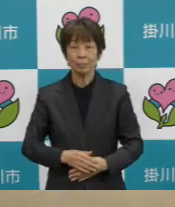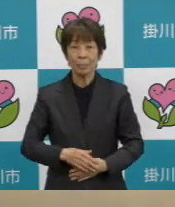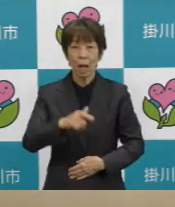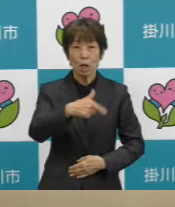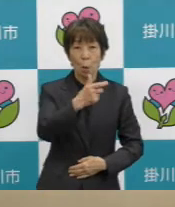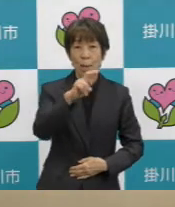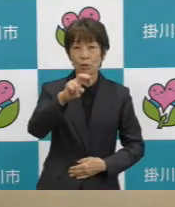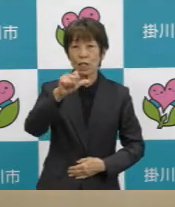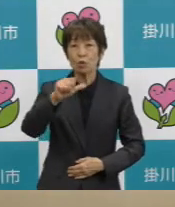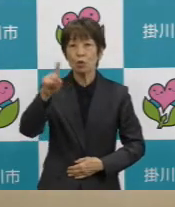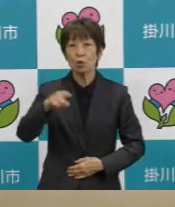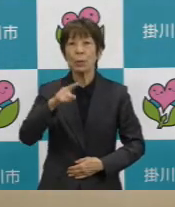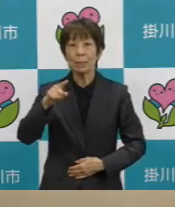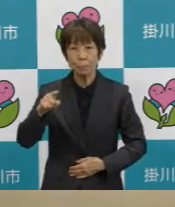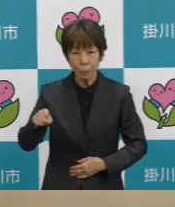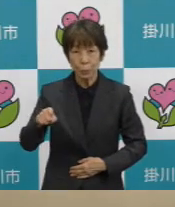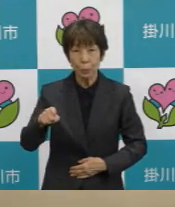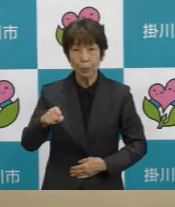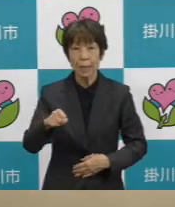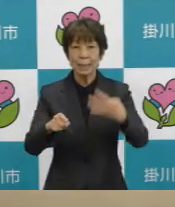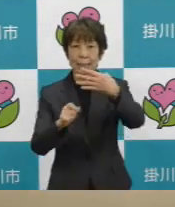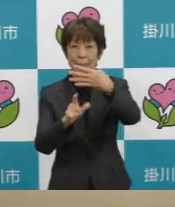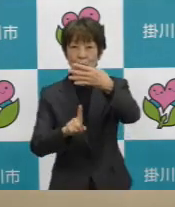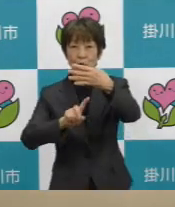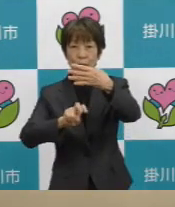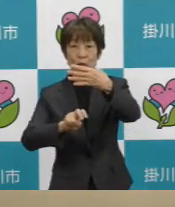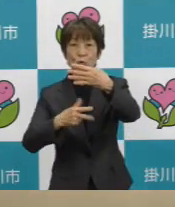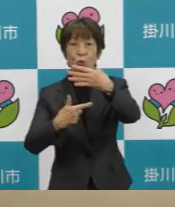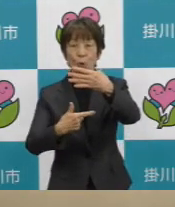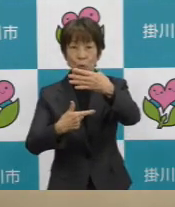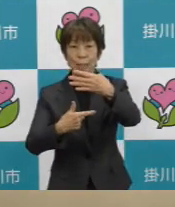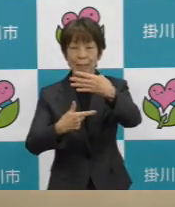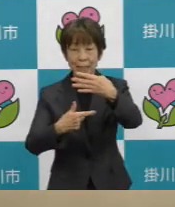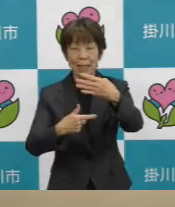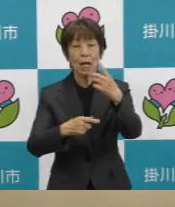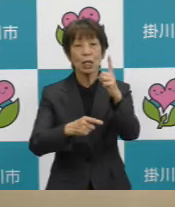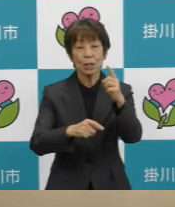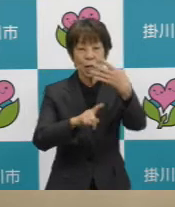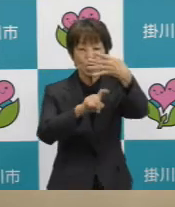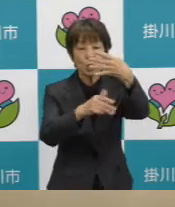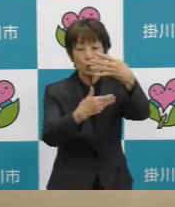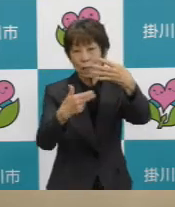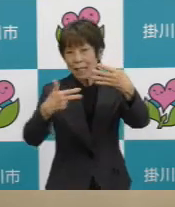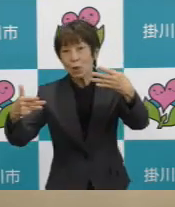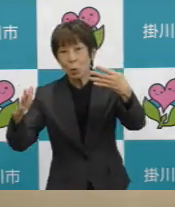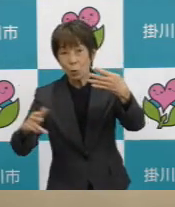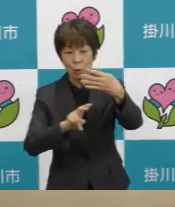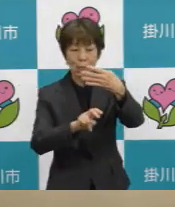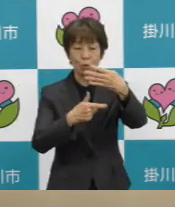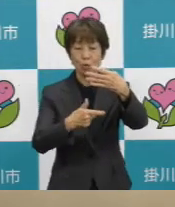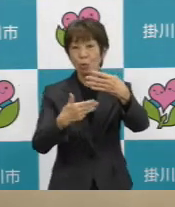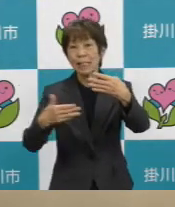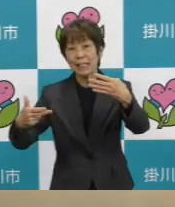625人分、それから4月の26日の、週ですね、19日の週、4月の26日